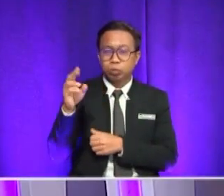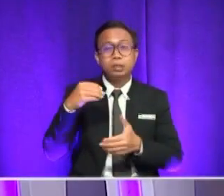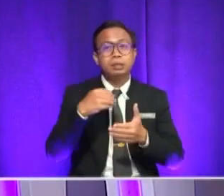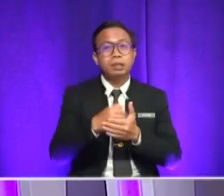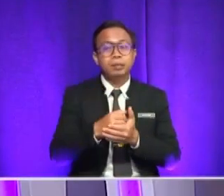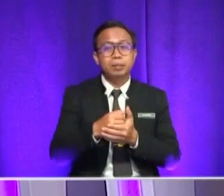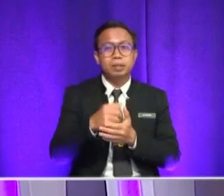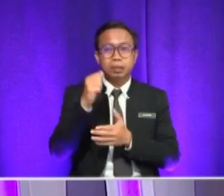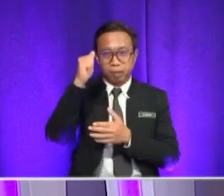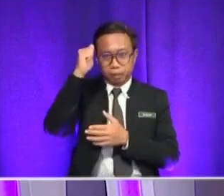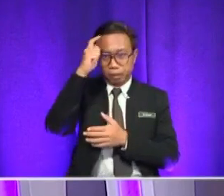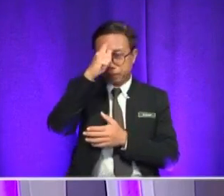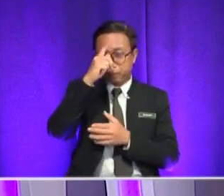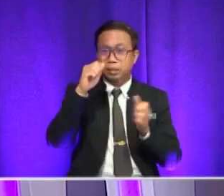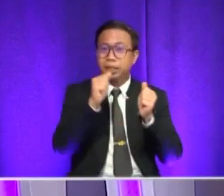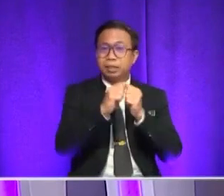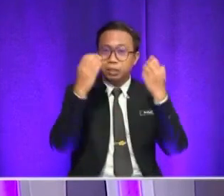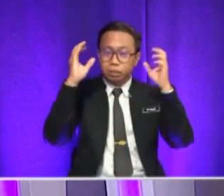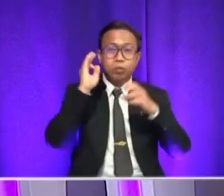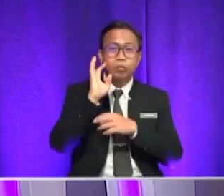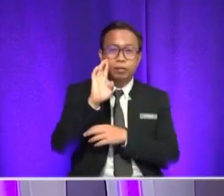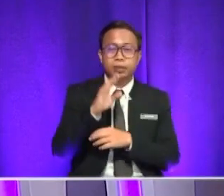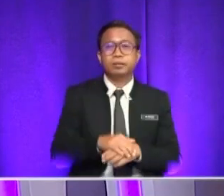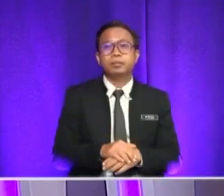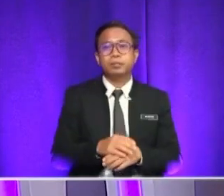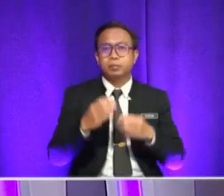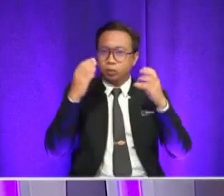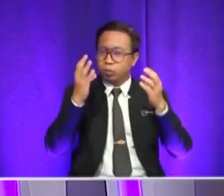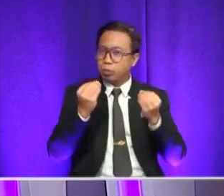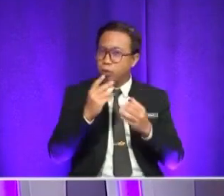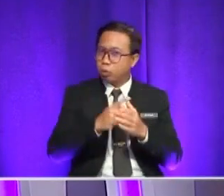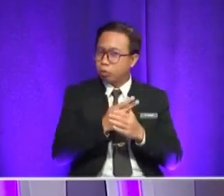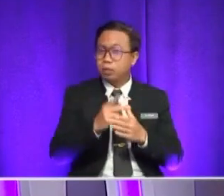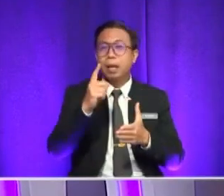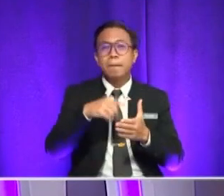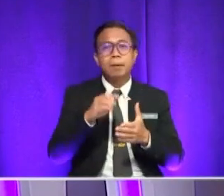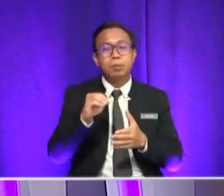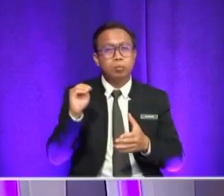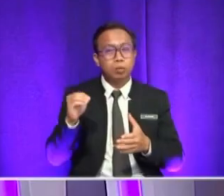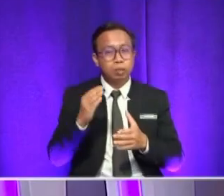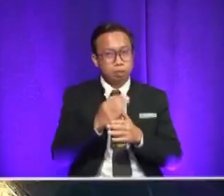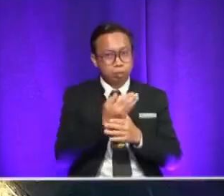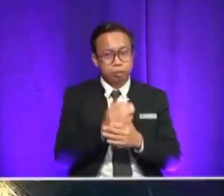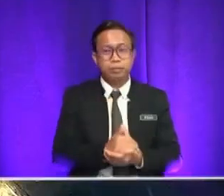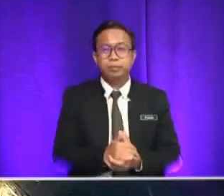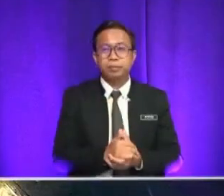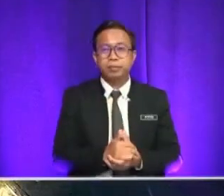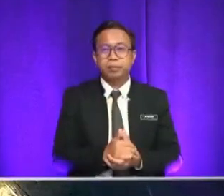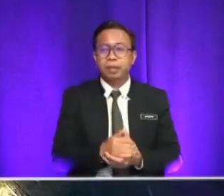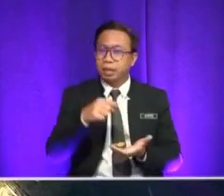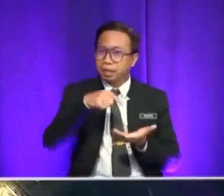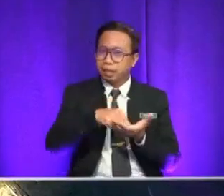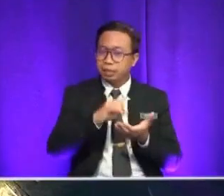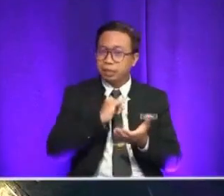Akmal Nazri dan juga Cikgu Faridah kita. Baik cikgu, yang ni cikgu nak kongsikan apa pula dengan murid-murid kat luar sana? Silakan. Okey, so yang